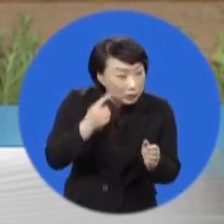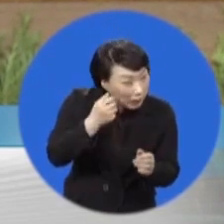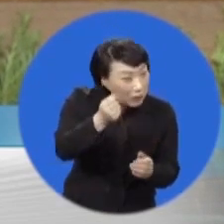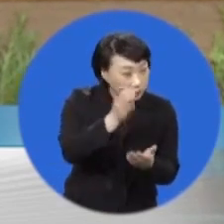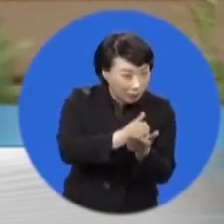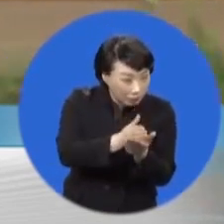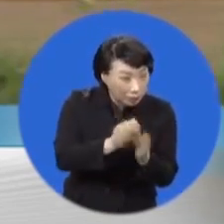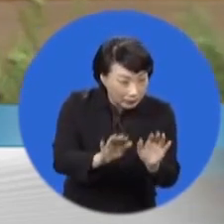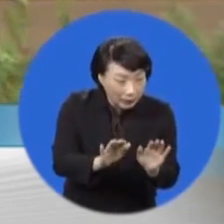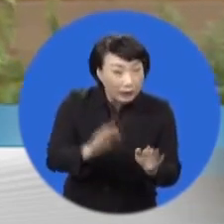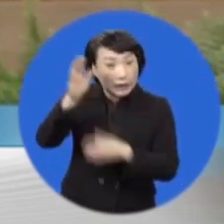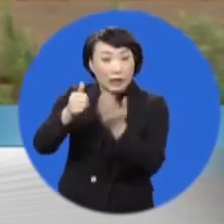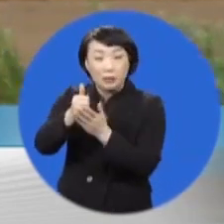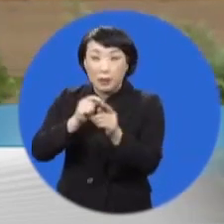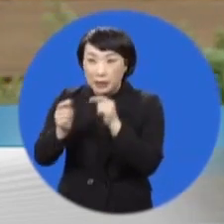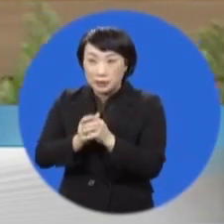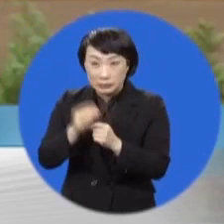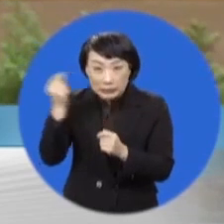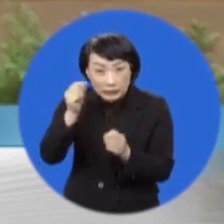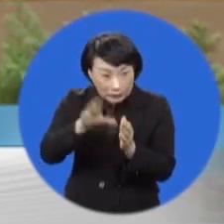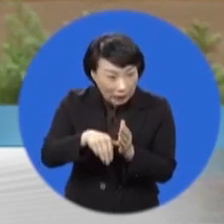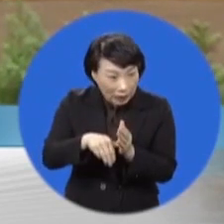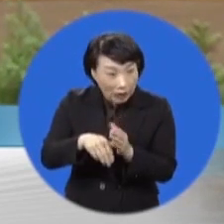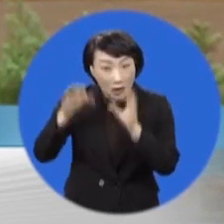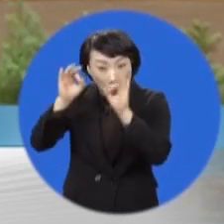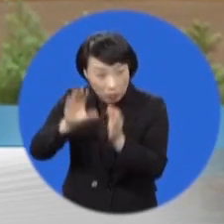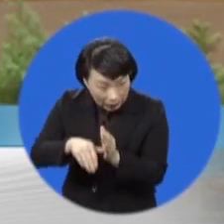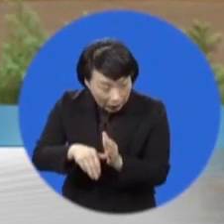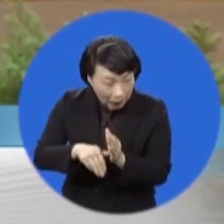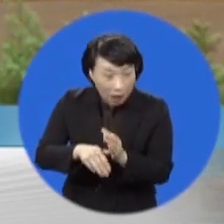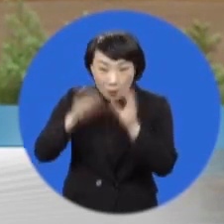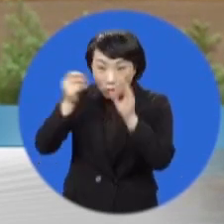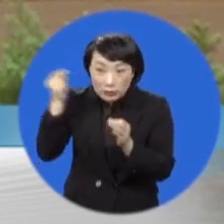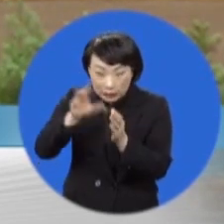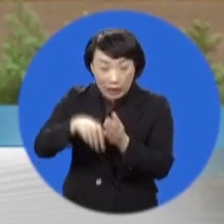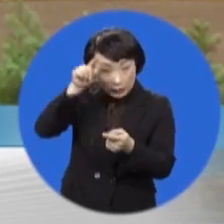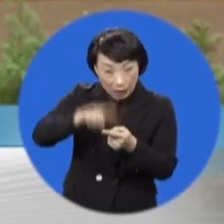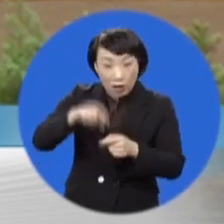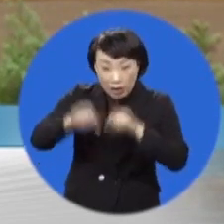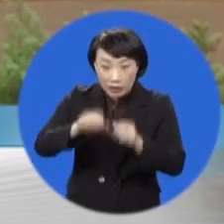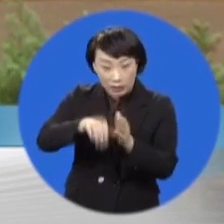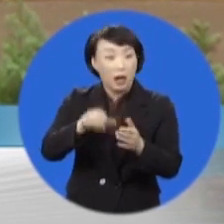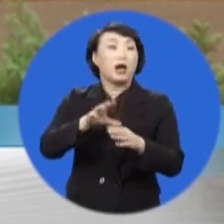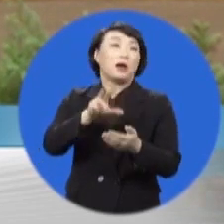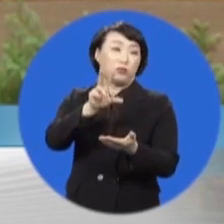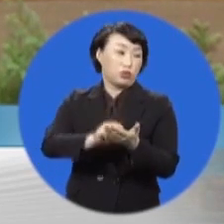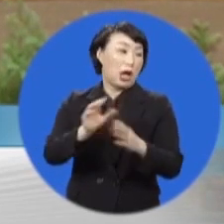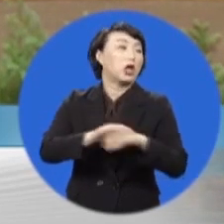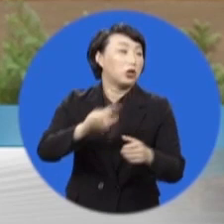맑고 하나님의 말씀이 2 은 일대 에 2 끄는 그대로 행할 때 문제는